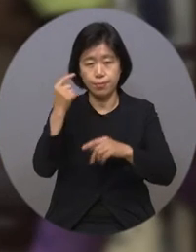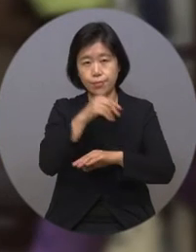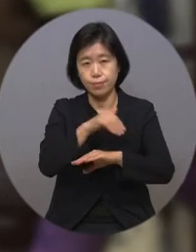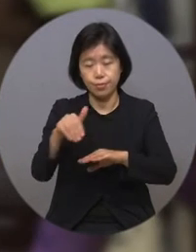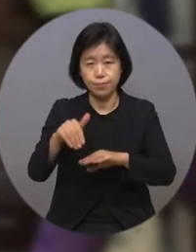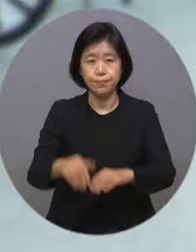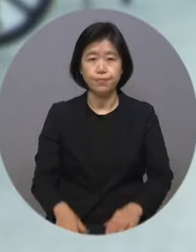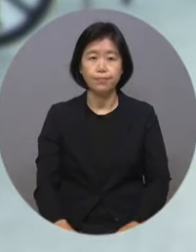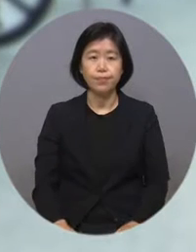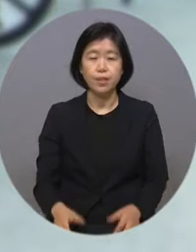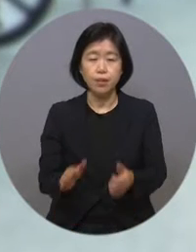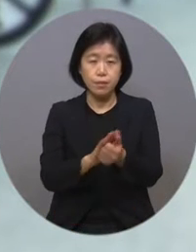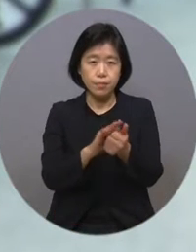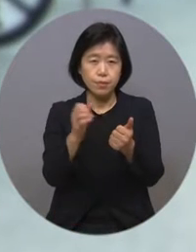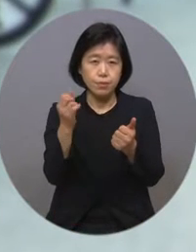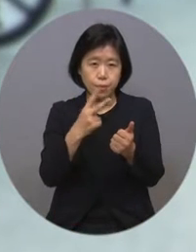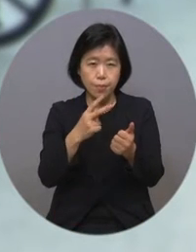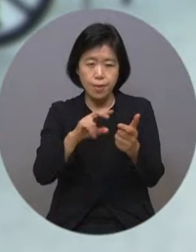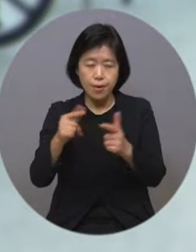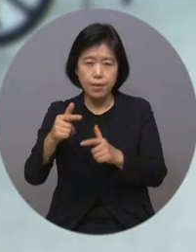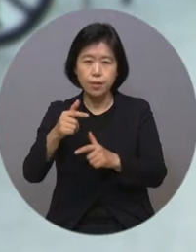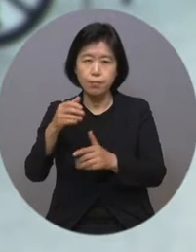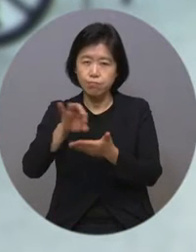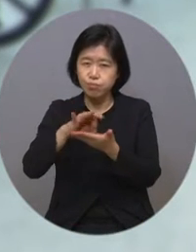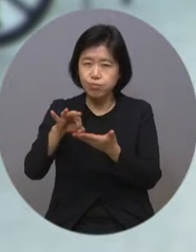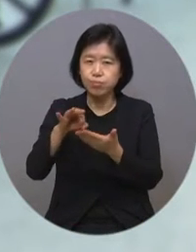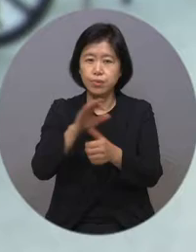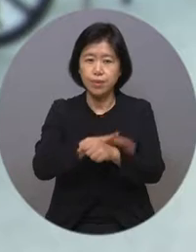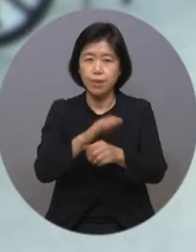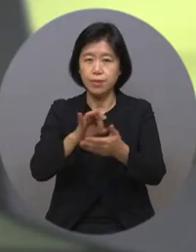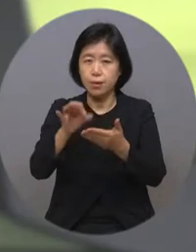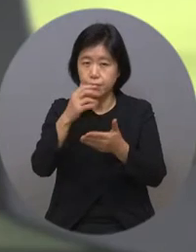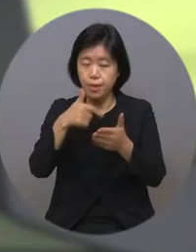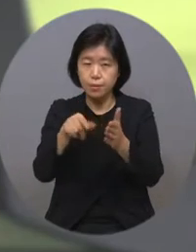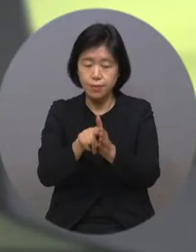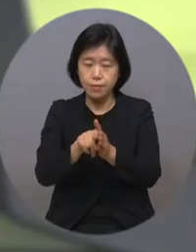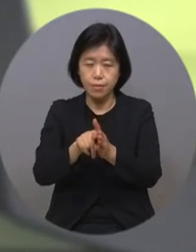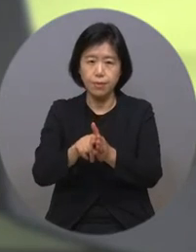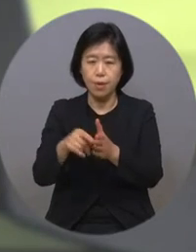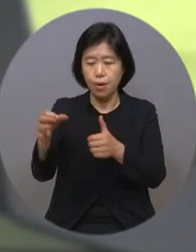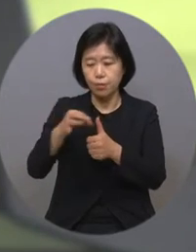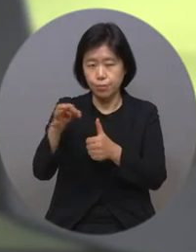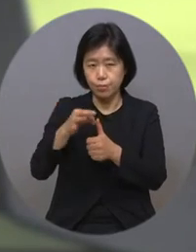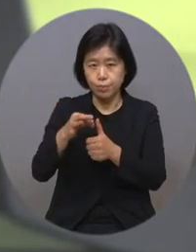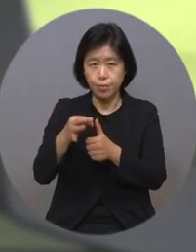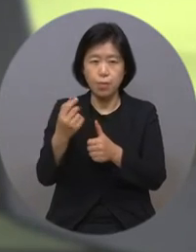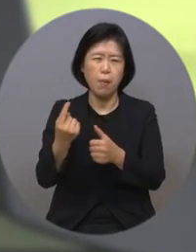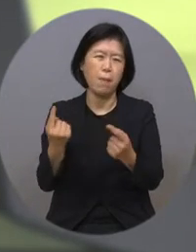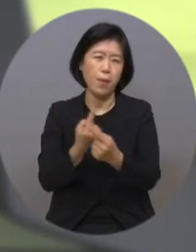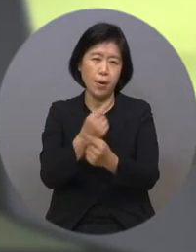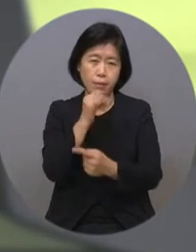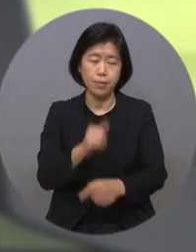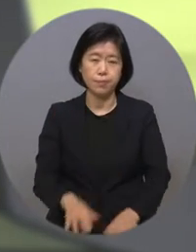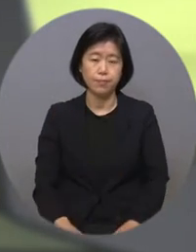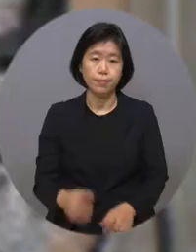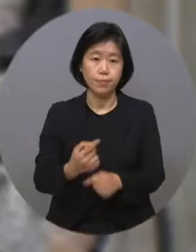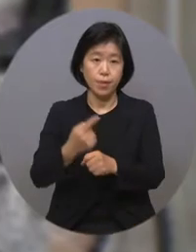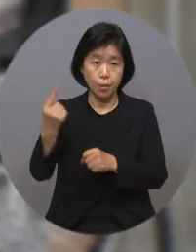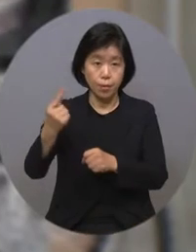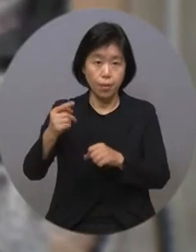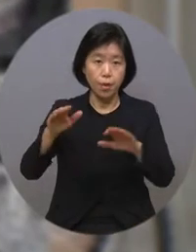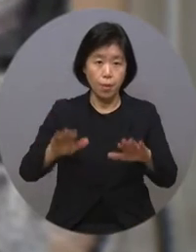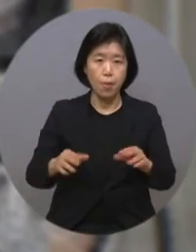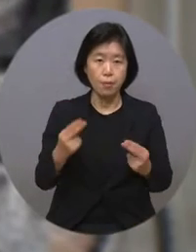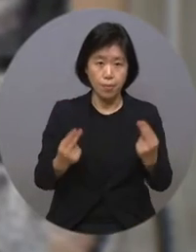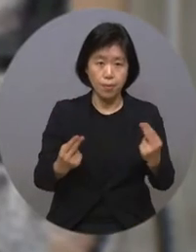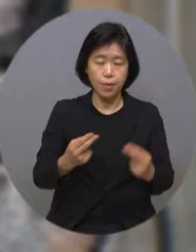함께 효율적인 재정 지출을 위한 장기요양 수가 개선에도 나섭니다. 내년도 장기요양 수가는 올해 대비